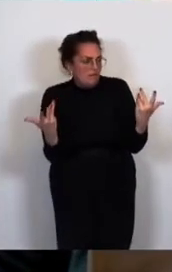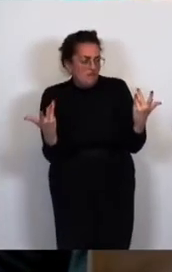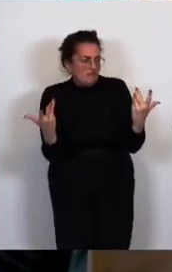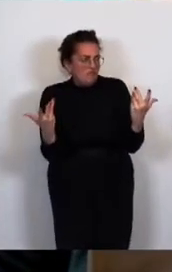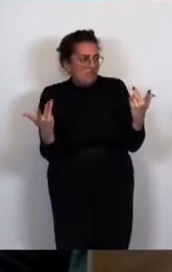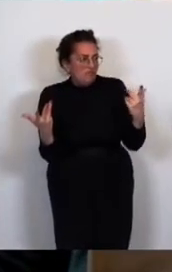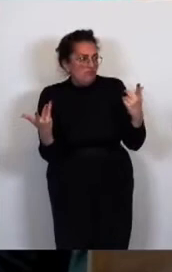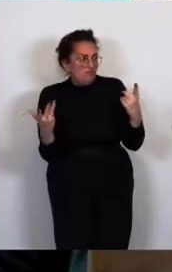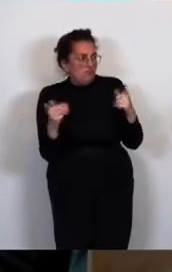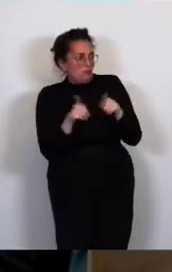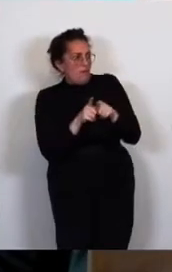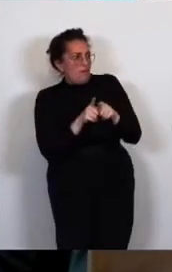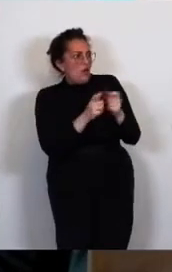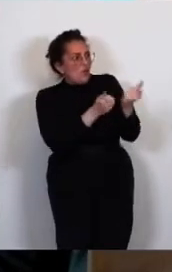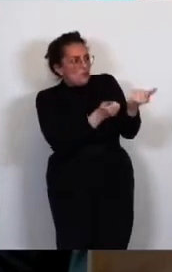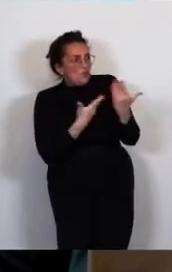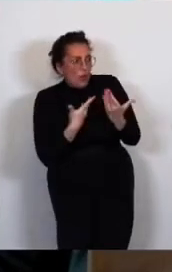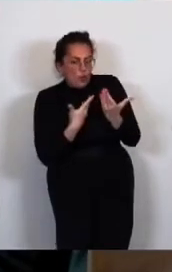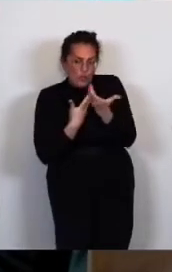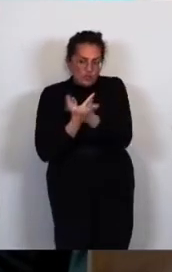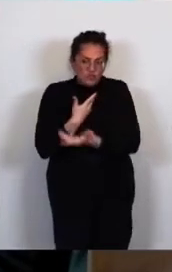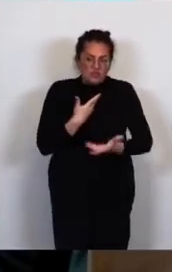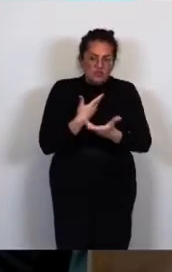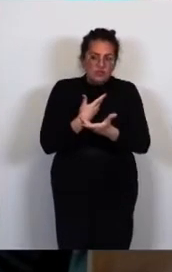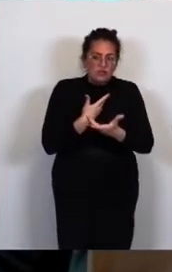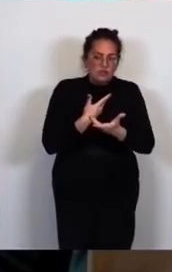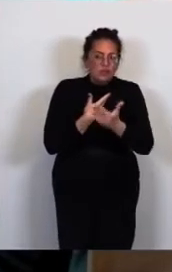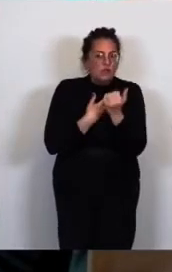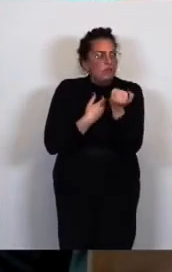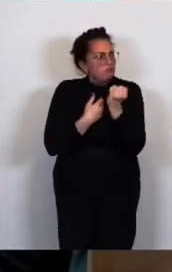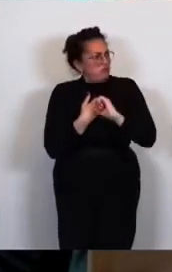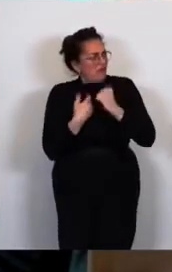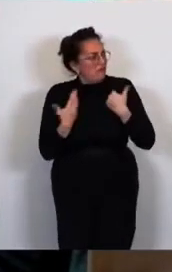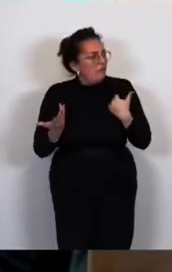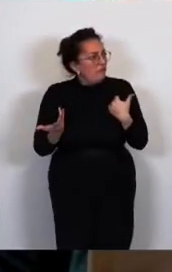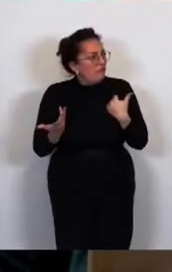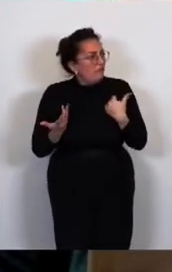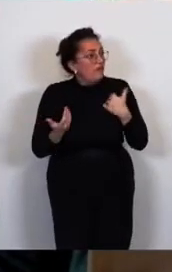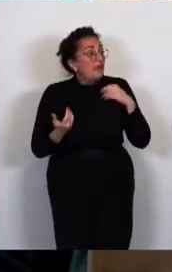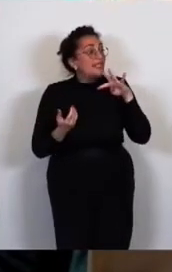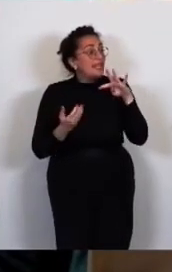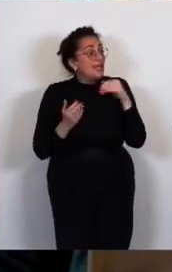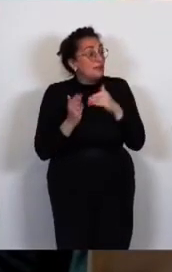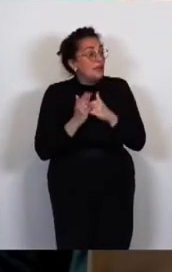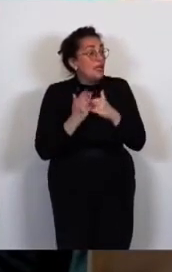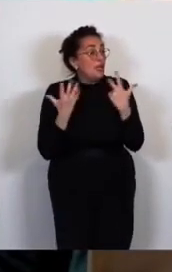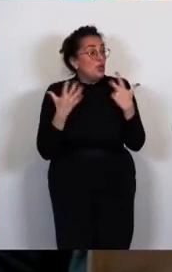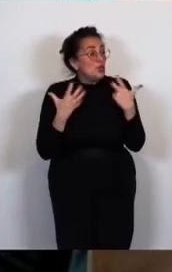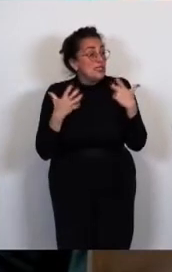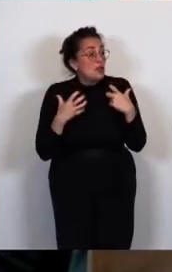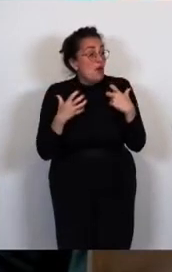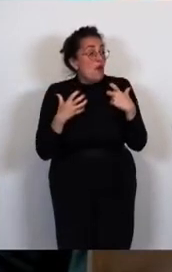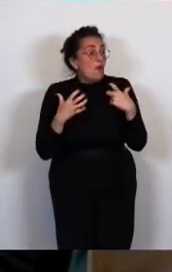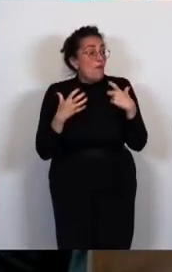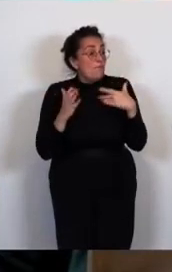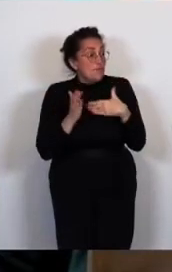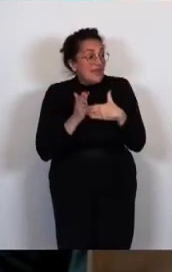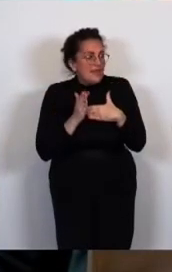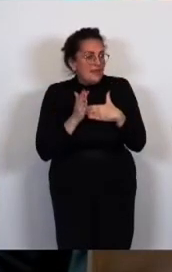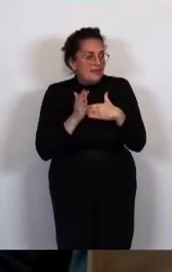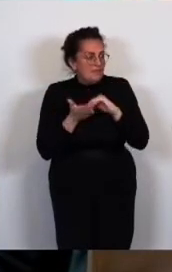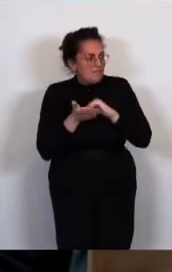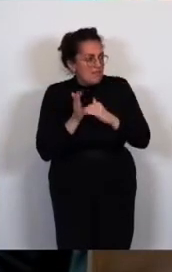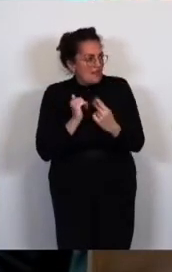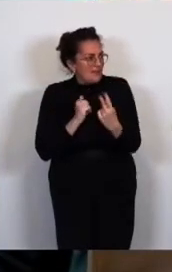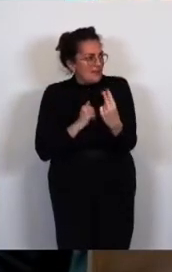Il contribuera en effet à artificialiser 4 830 hectares de zones naturelles agricoles, viticoles, des sites